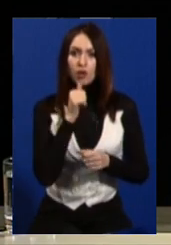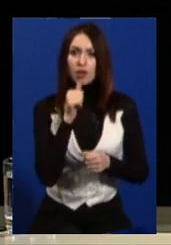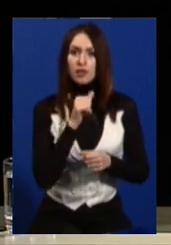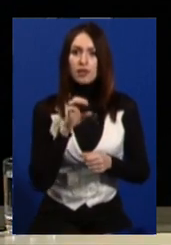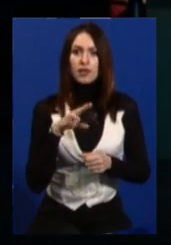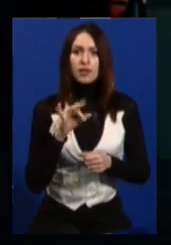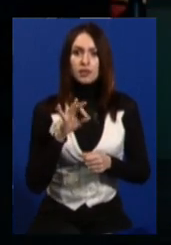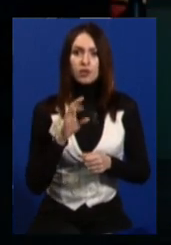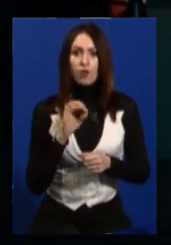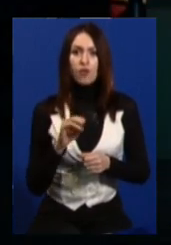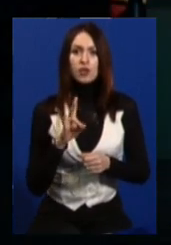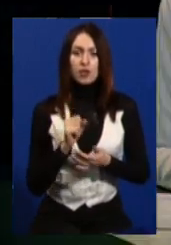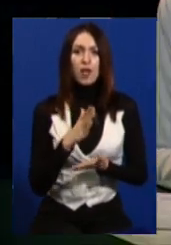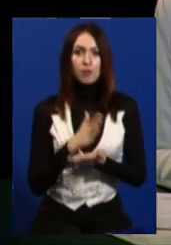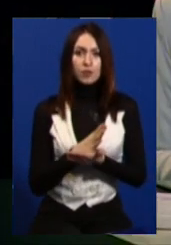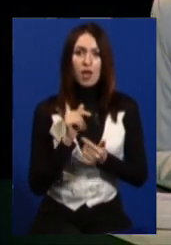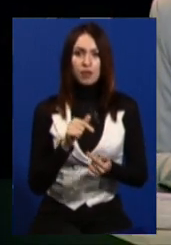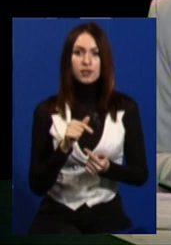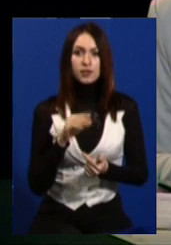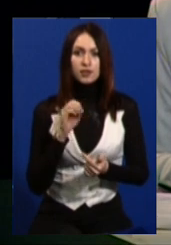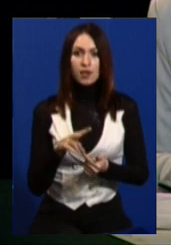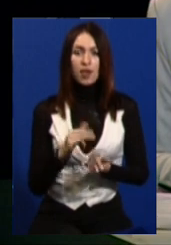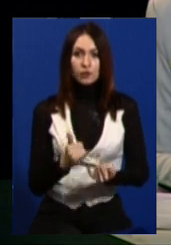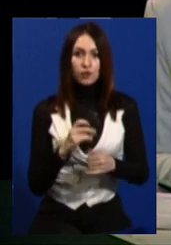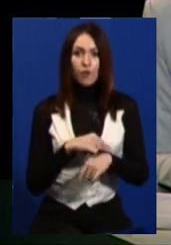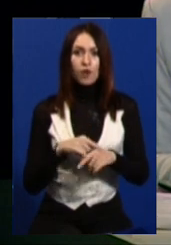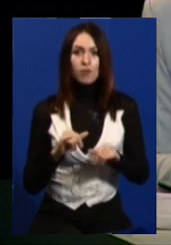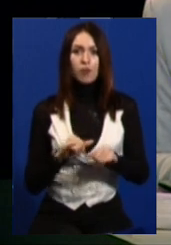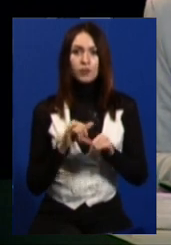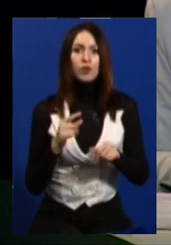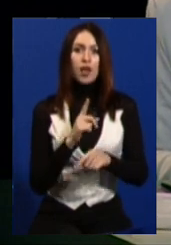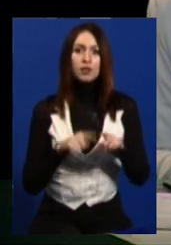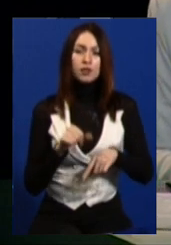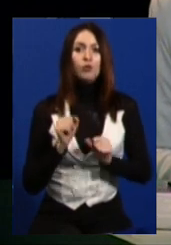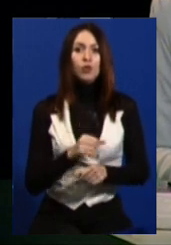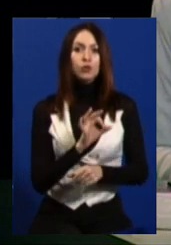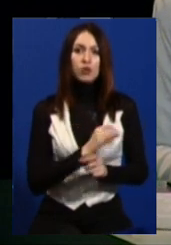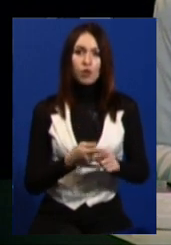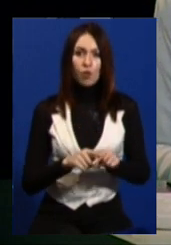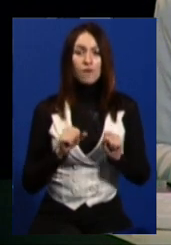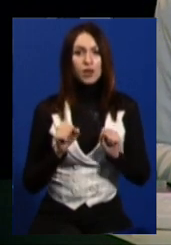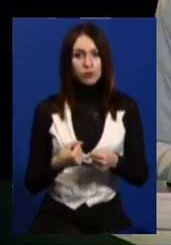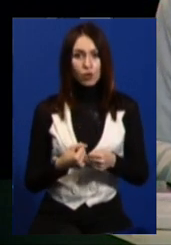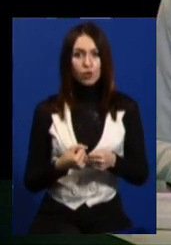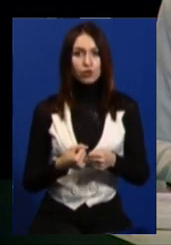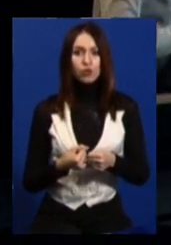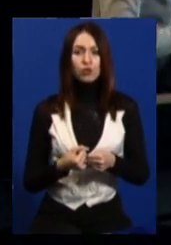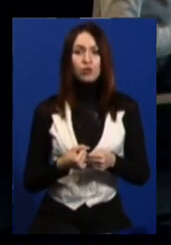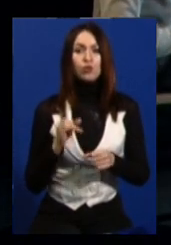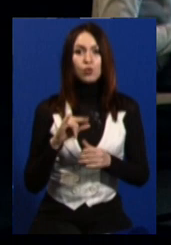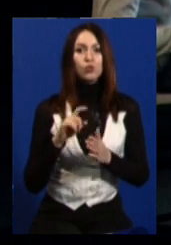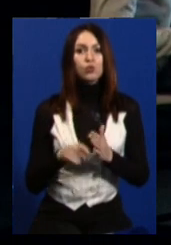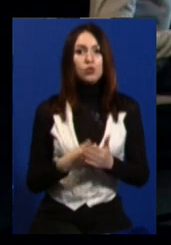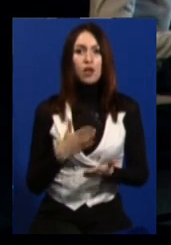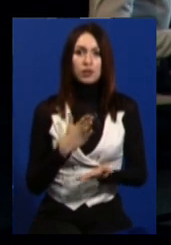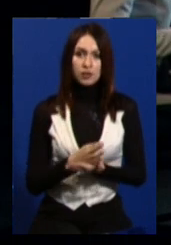наличие антител. И зараз під час підйому батьки, в принципе, можуть скористатися такою можливістю і дізнатися, чи є у